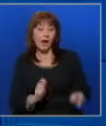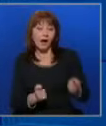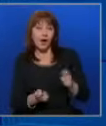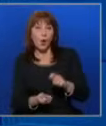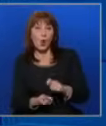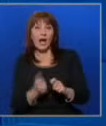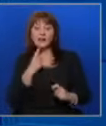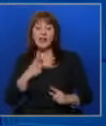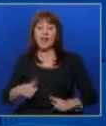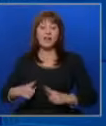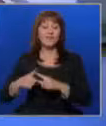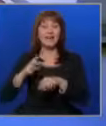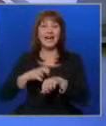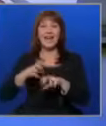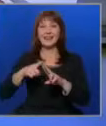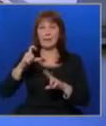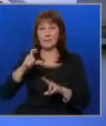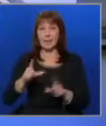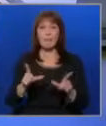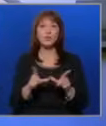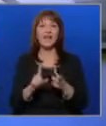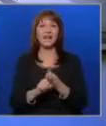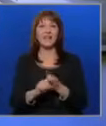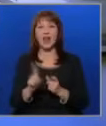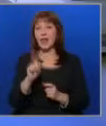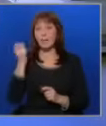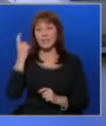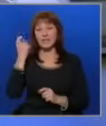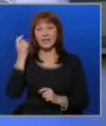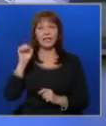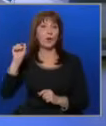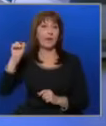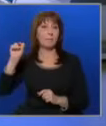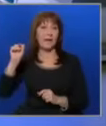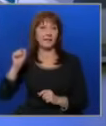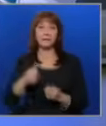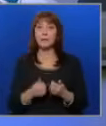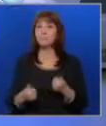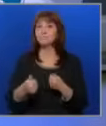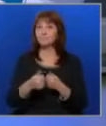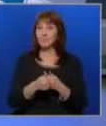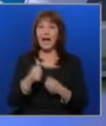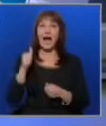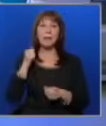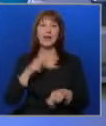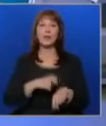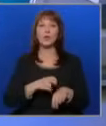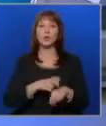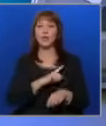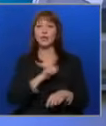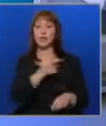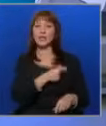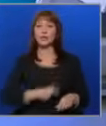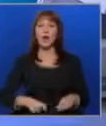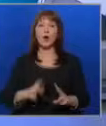Рокада на върха в ДПС. Мустафа Карадая вече не е председател на партията. Начело застава Ахмед Доган до националната конференция